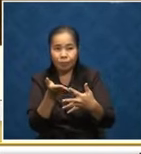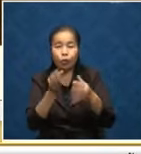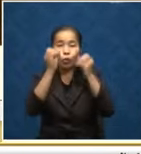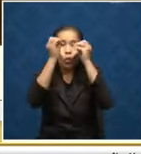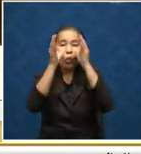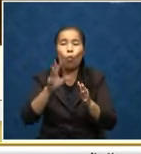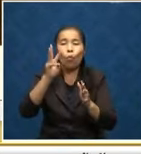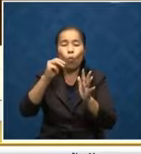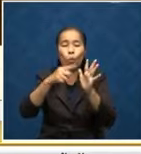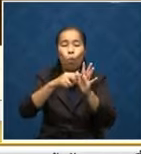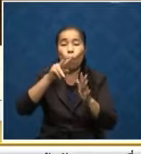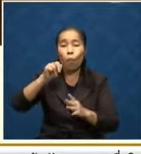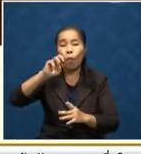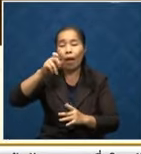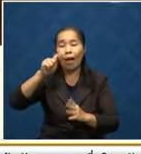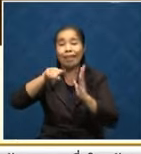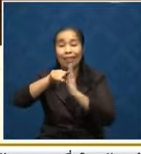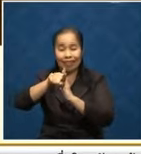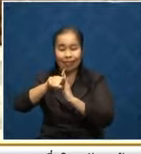จังพุ่มครับ